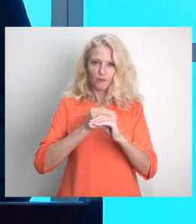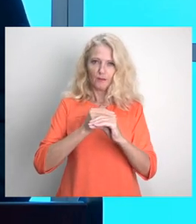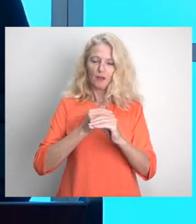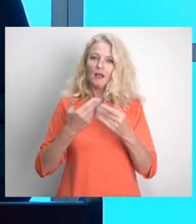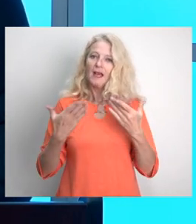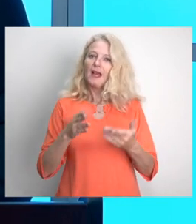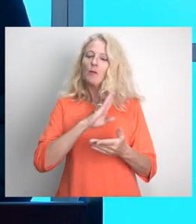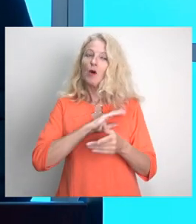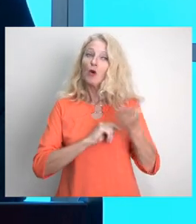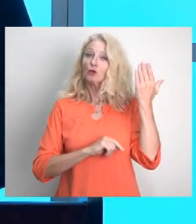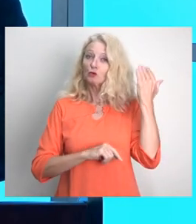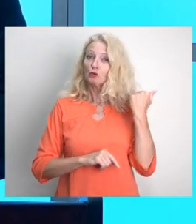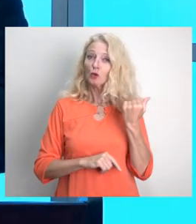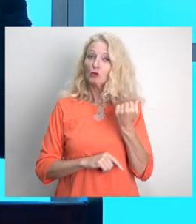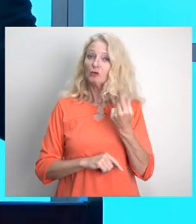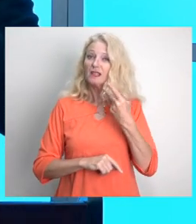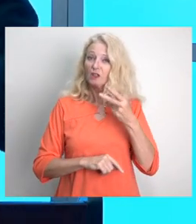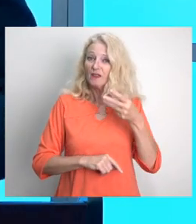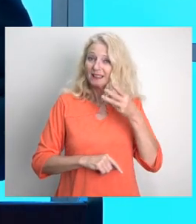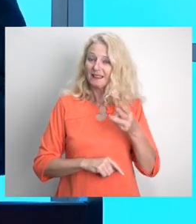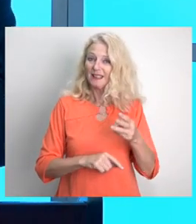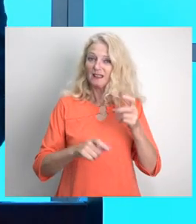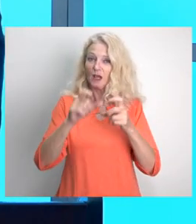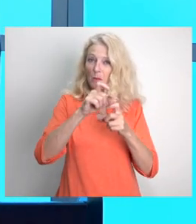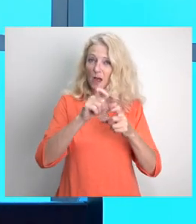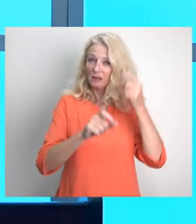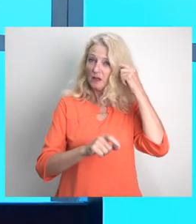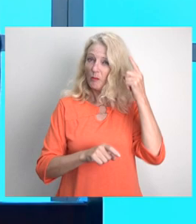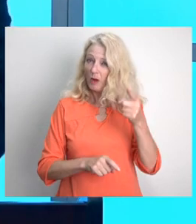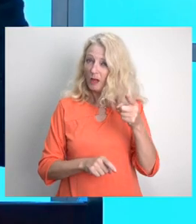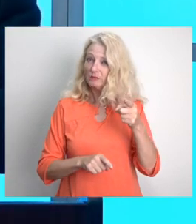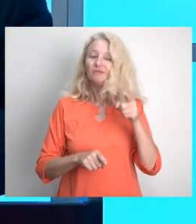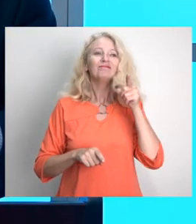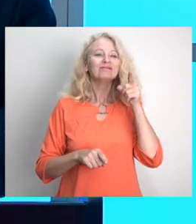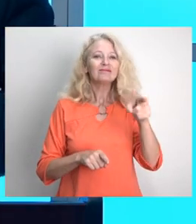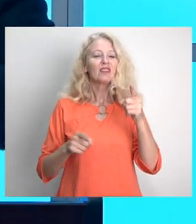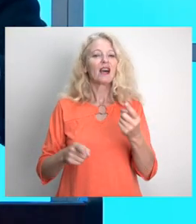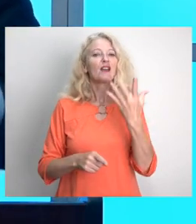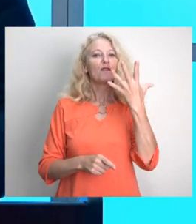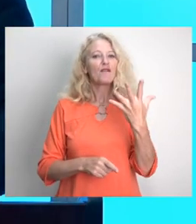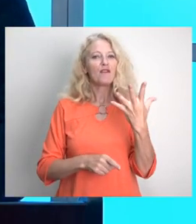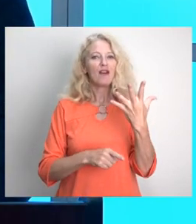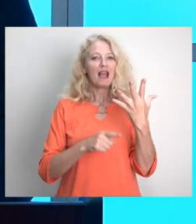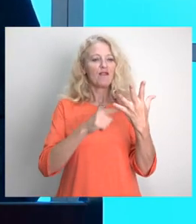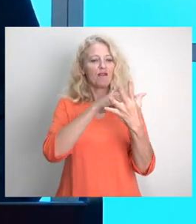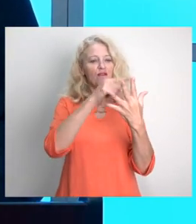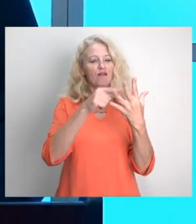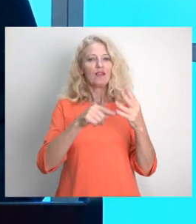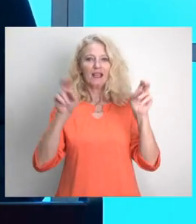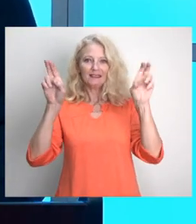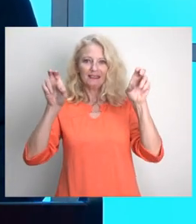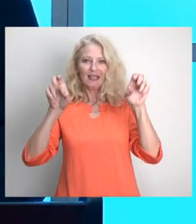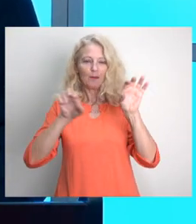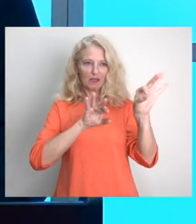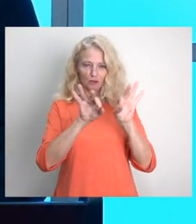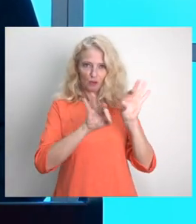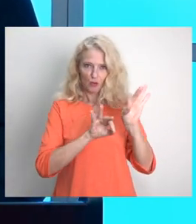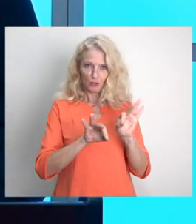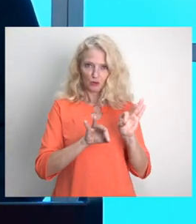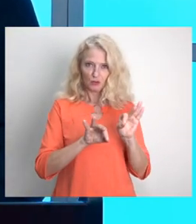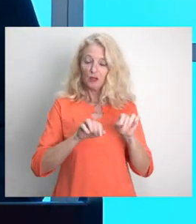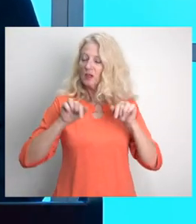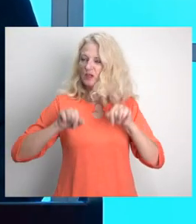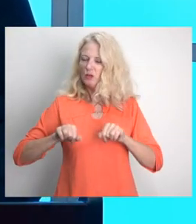gelanceerd. Daar hebben we van die twaalf thema's vijf thema's naar voren gehaald. Rekening houden met de huidige